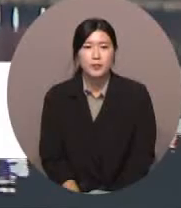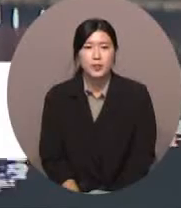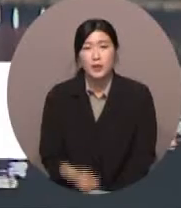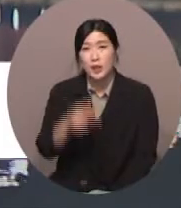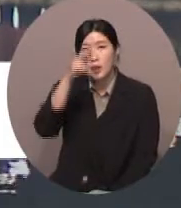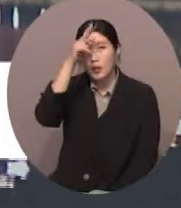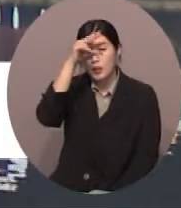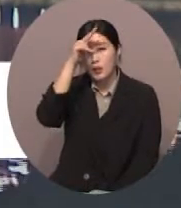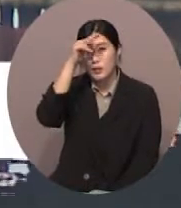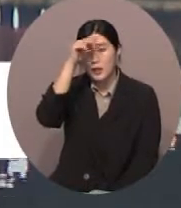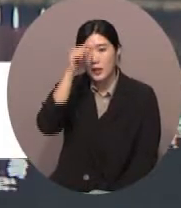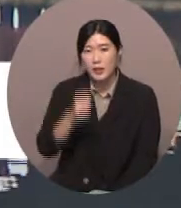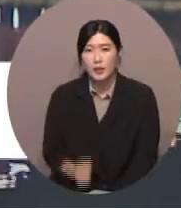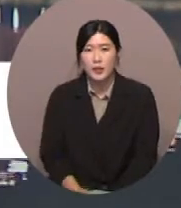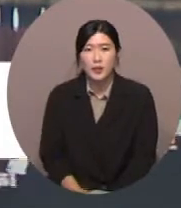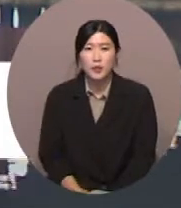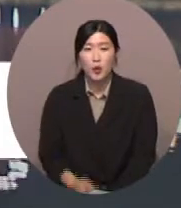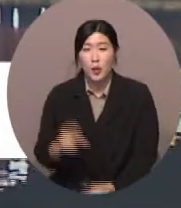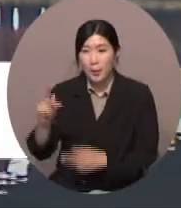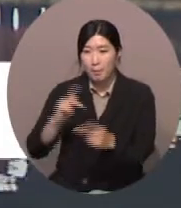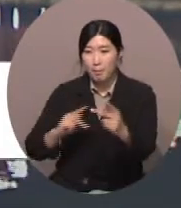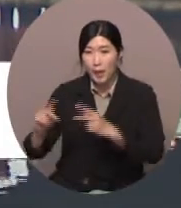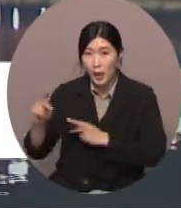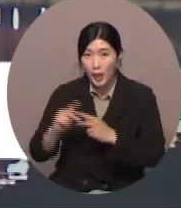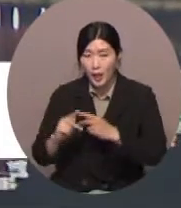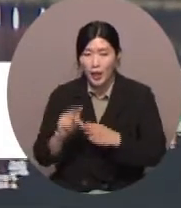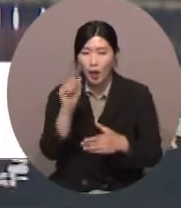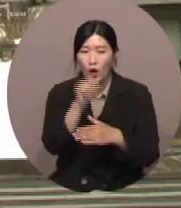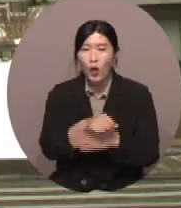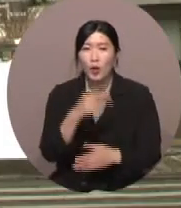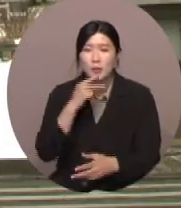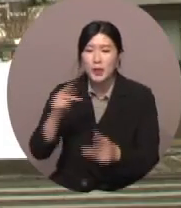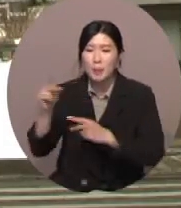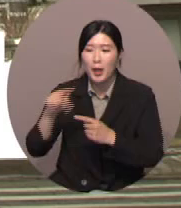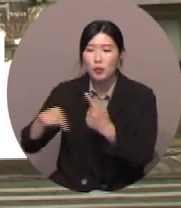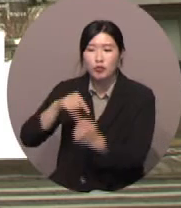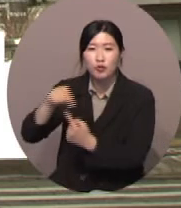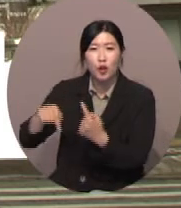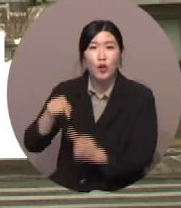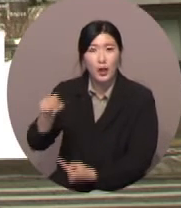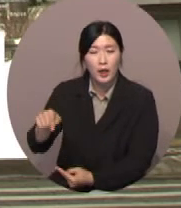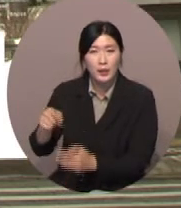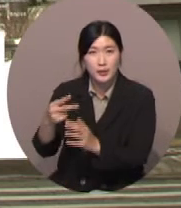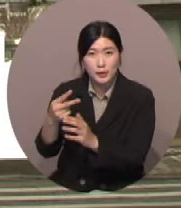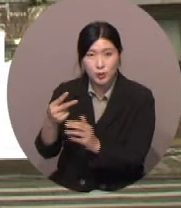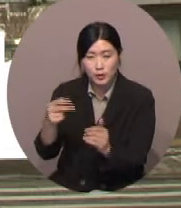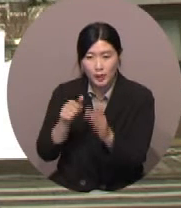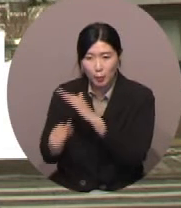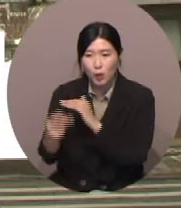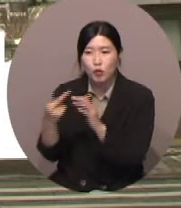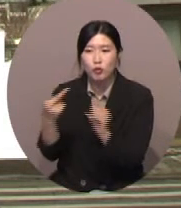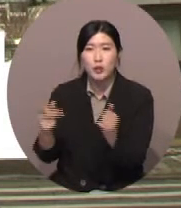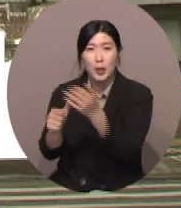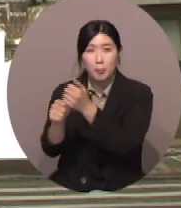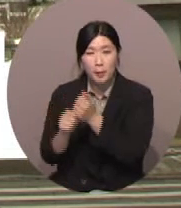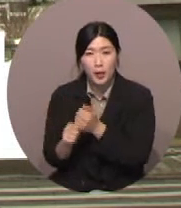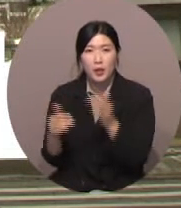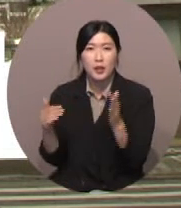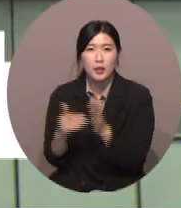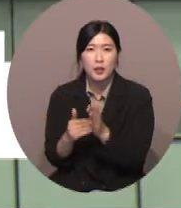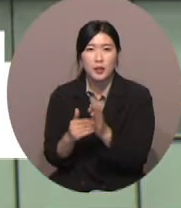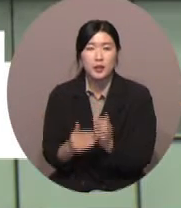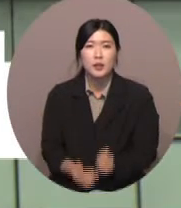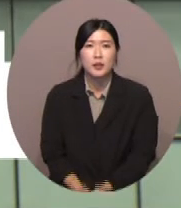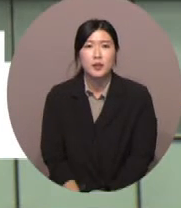경찰의 대전에서 무등록 대부업체를 운영한 10 3명을 붙잡아 그중 주범인 20대 2명을 검찰에